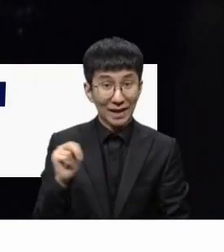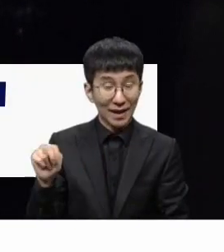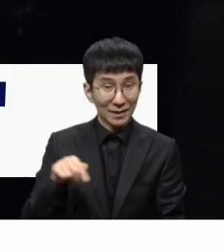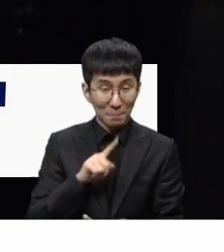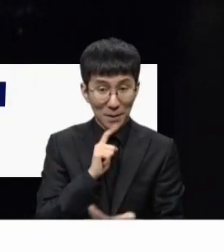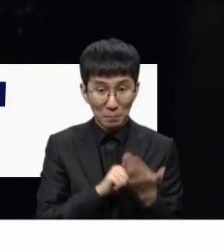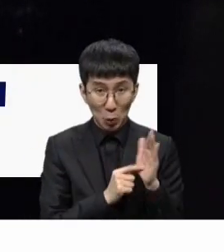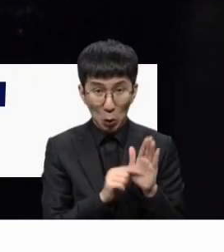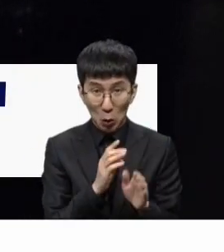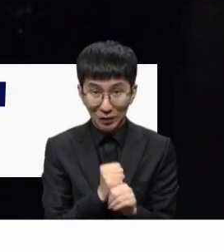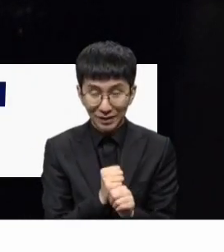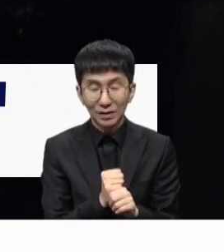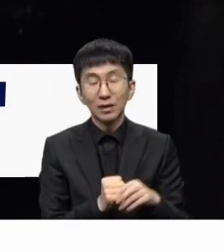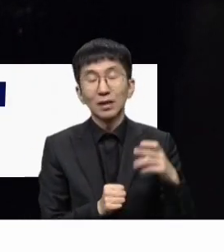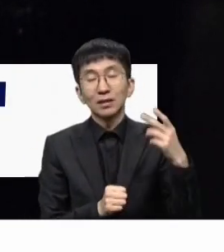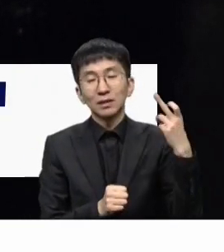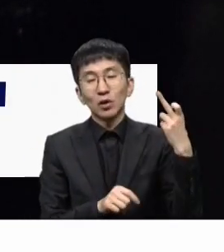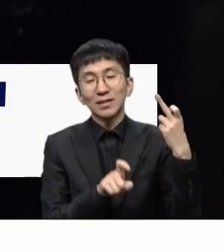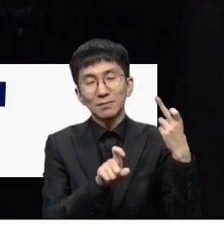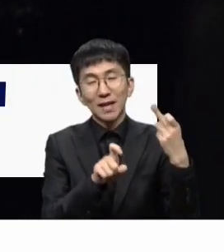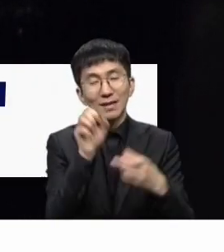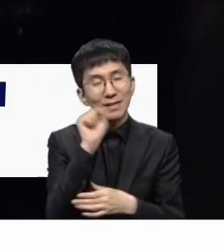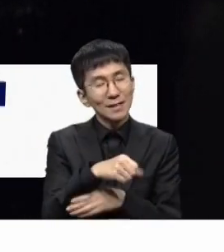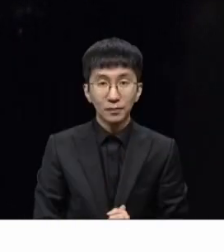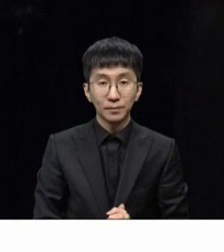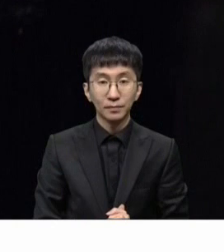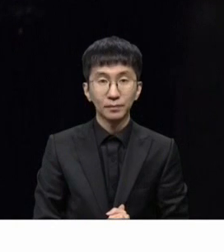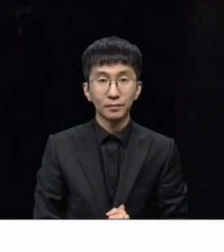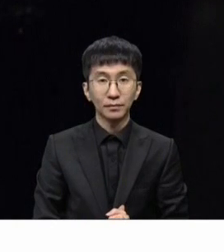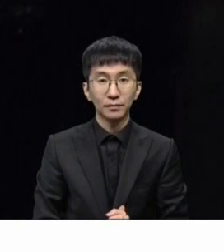달 10일 백신 승인이 결정될 수 있다고 전망했습니다.